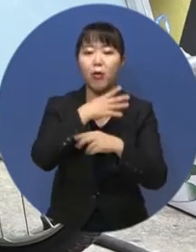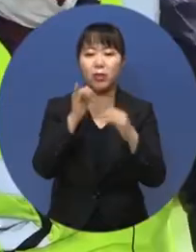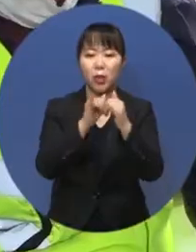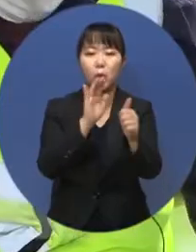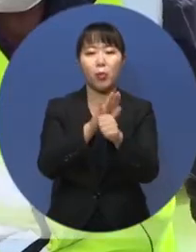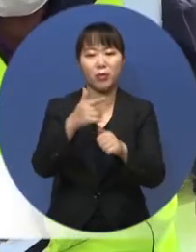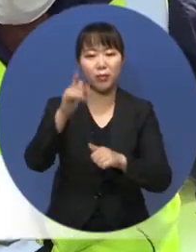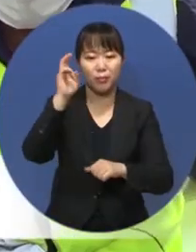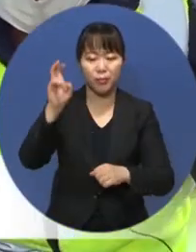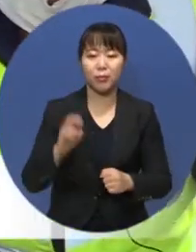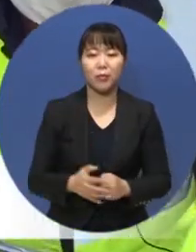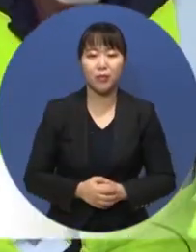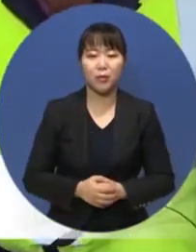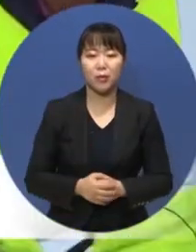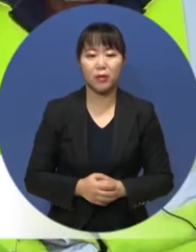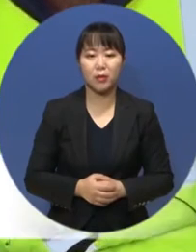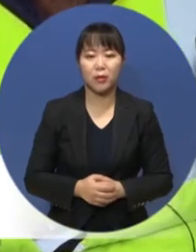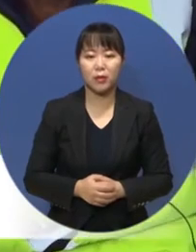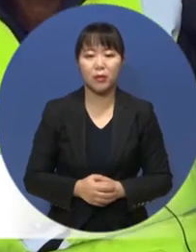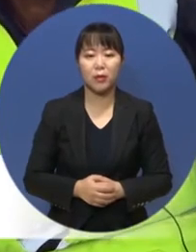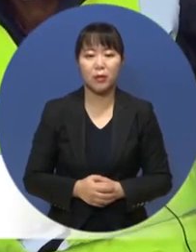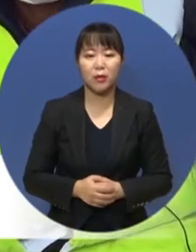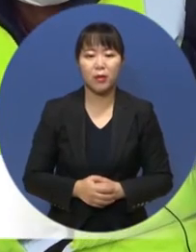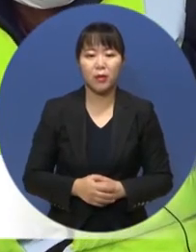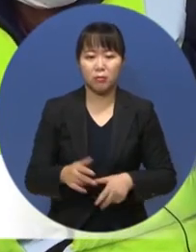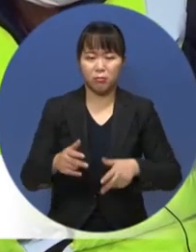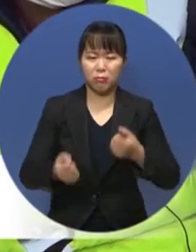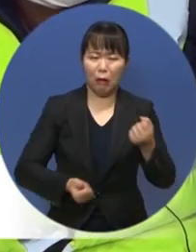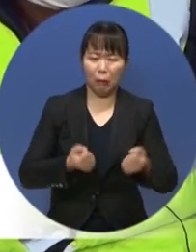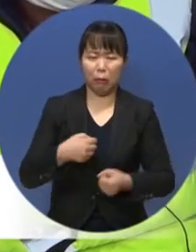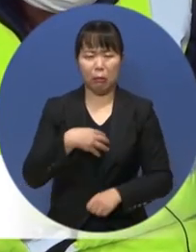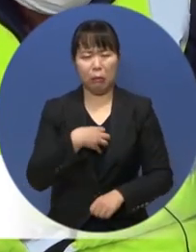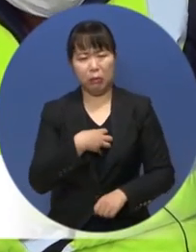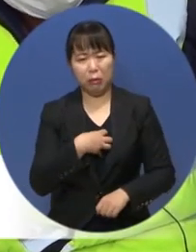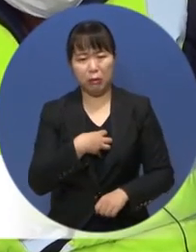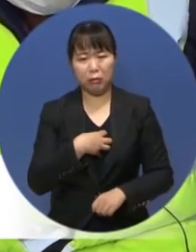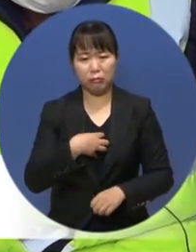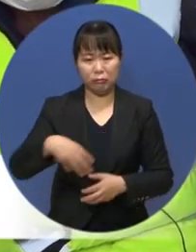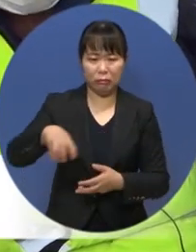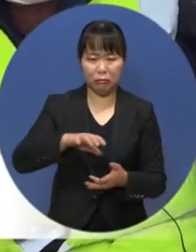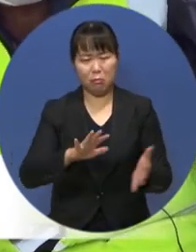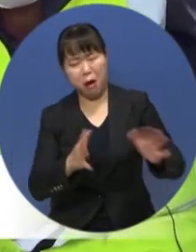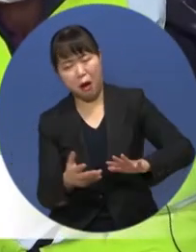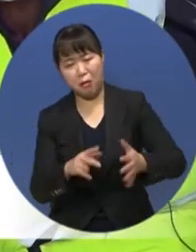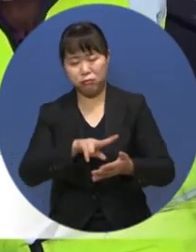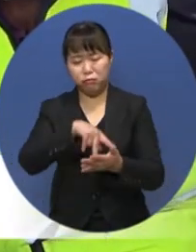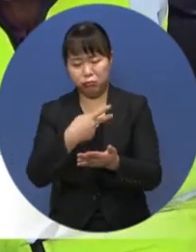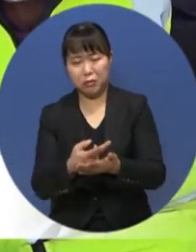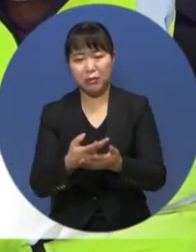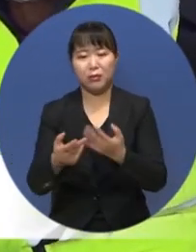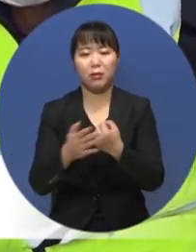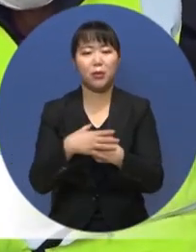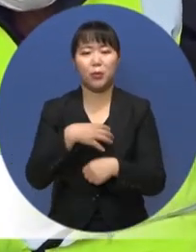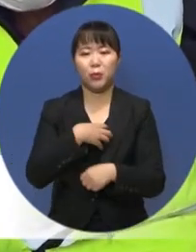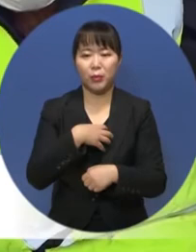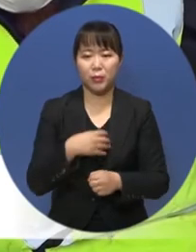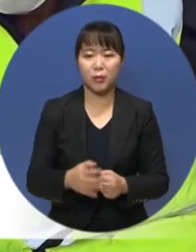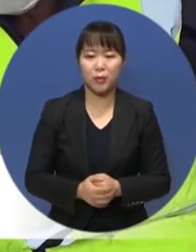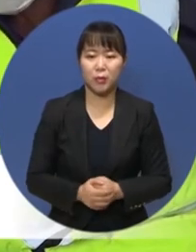보입니다. 자네가 뭐냐, 뭐냐. 뛰어두고 실어지고 자빠지고. 한번 넘어져서 뭐냐.